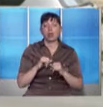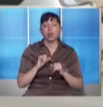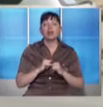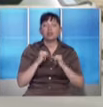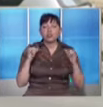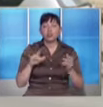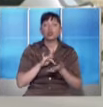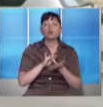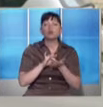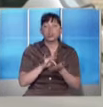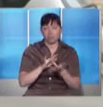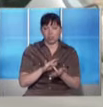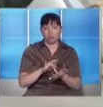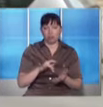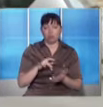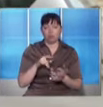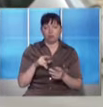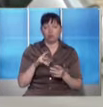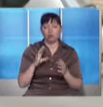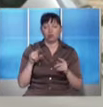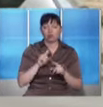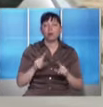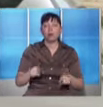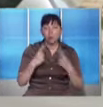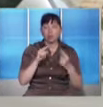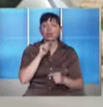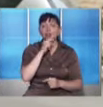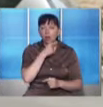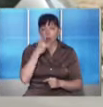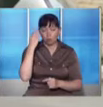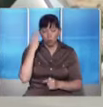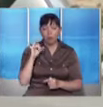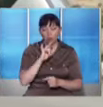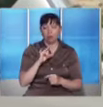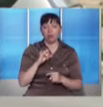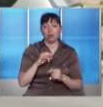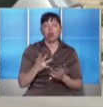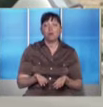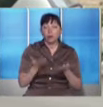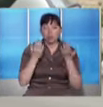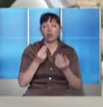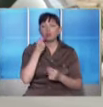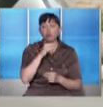străini în țara noastră, pentru a ridica economia prin asta și a crea o imagine mai bună Republicii Moldova?